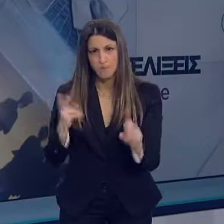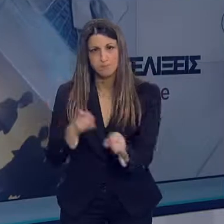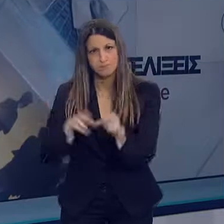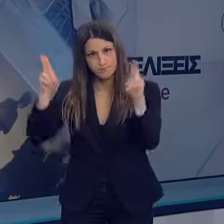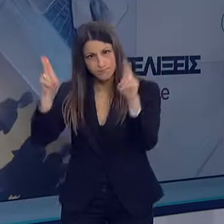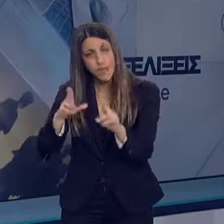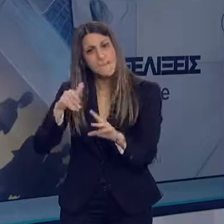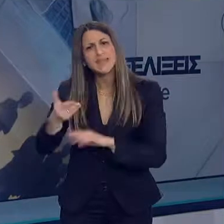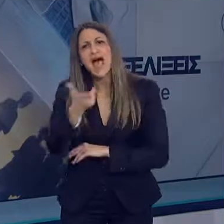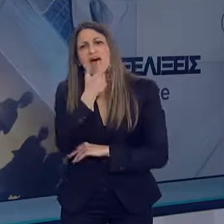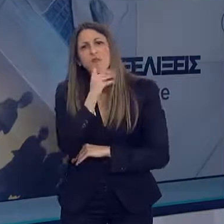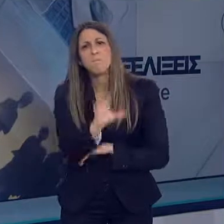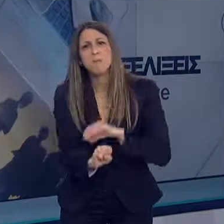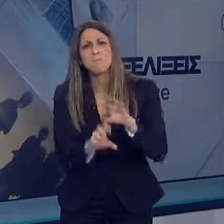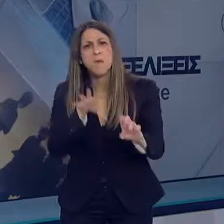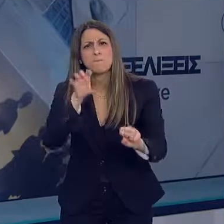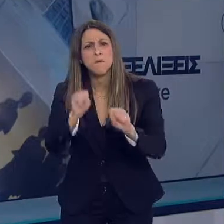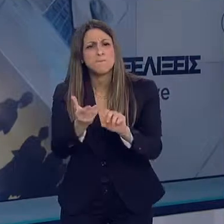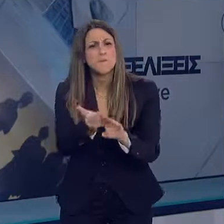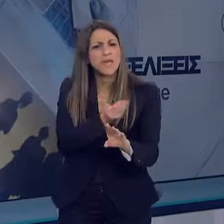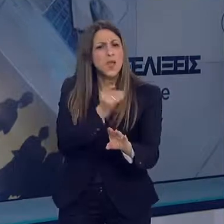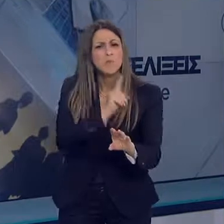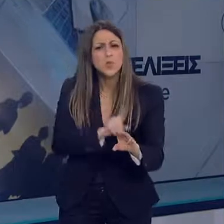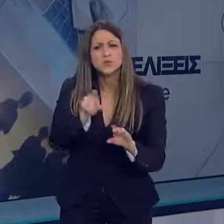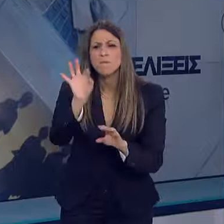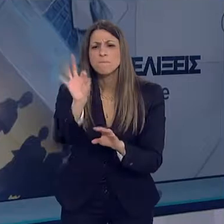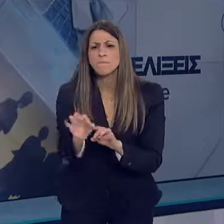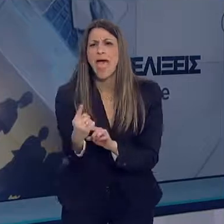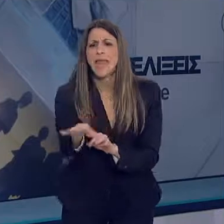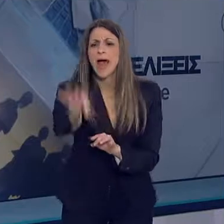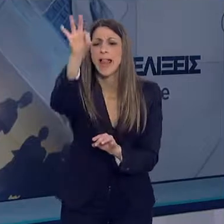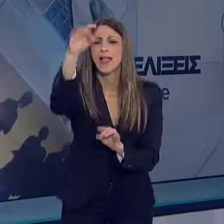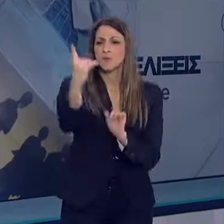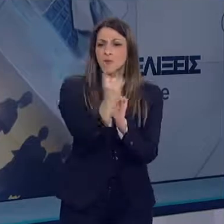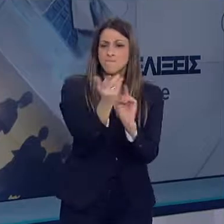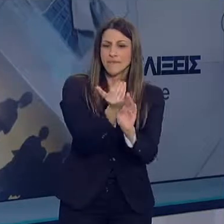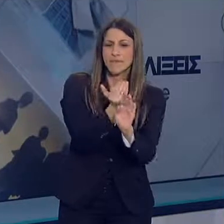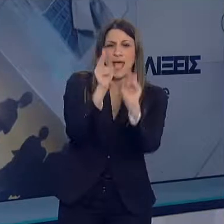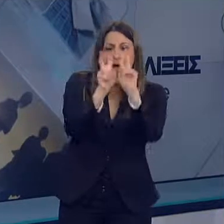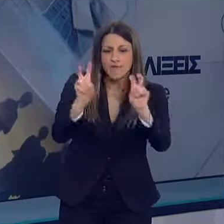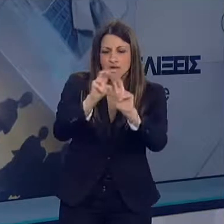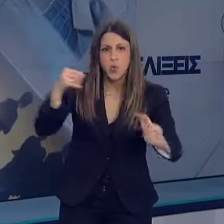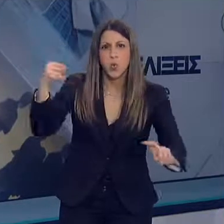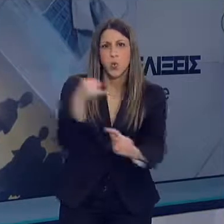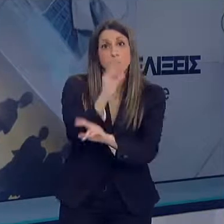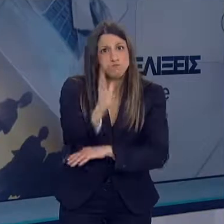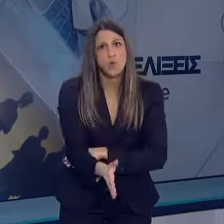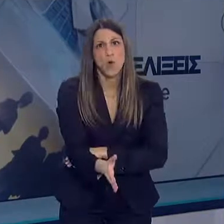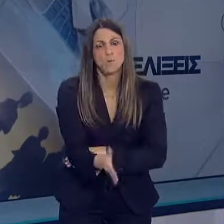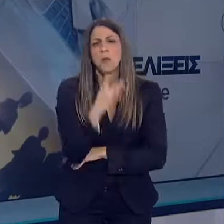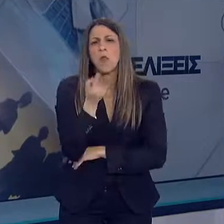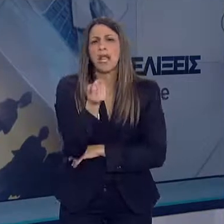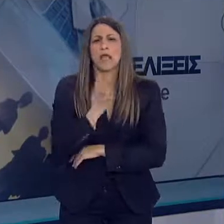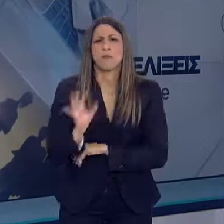ιχνηλάτηση ευκολότερα. Και νομίζω εδώ να δώσω το λόγο στον Υπουργό, γιατί μπορεί να πει περισσότερα από μένα για τη διαδικασία της ιχνηλάτησης, η οποία τη ζουν και πάρα πολύ έντονα στην